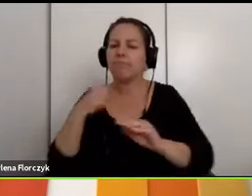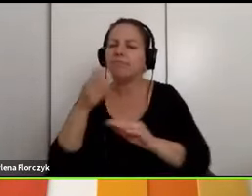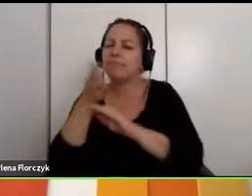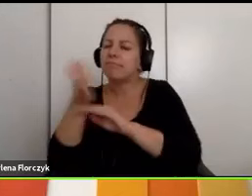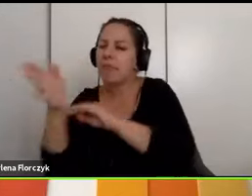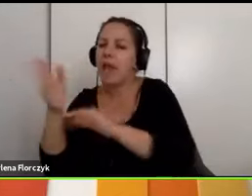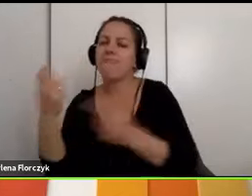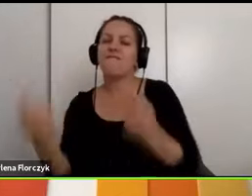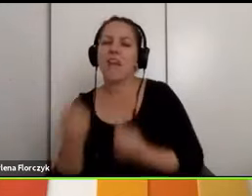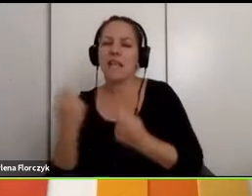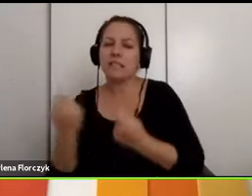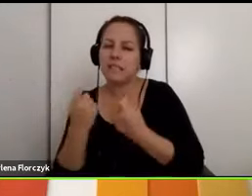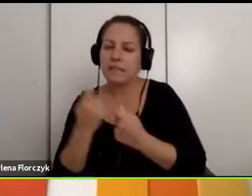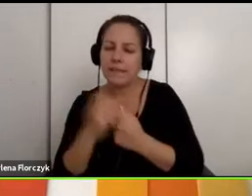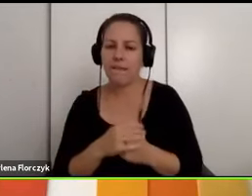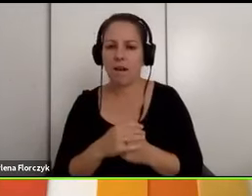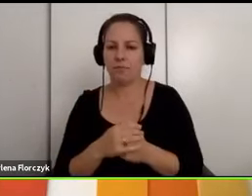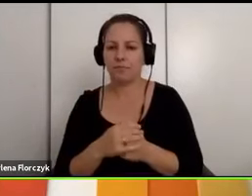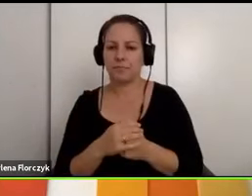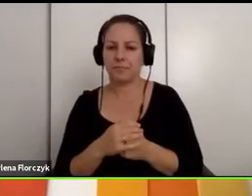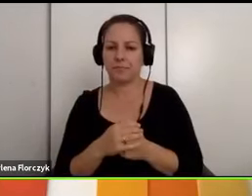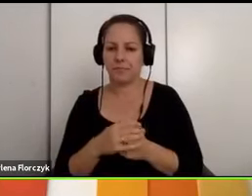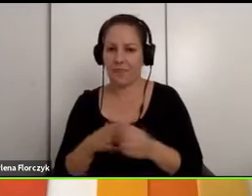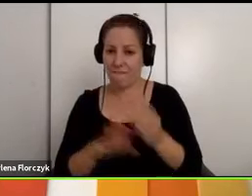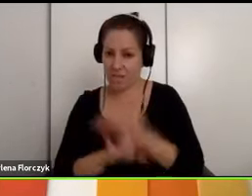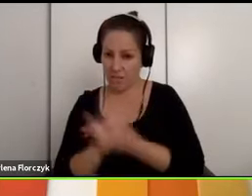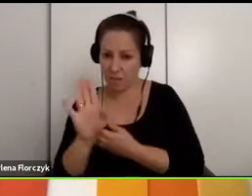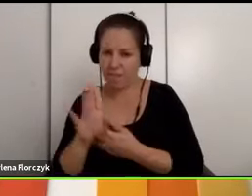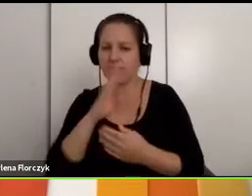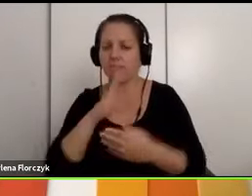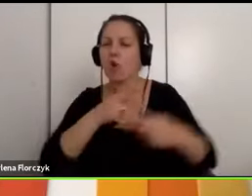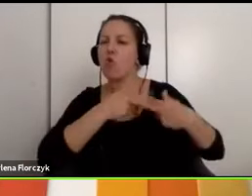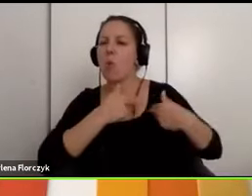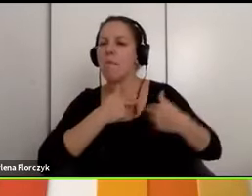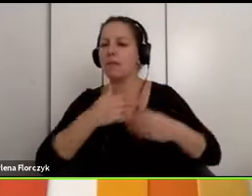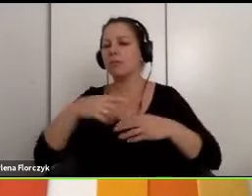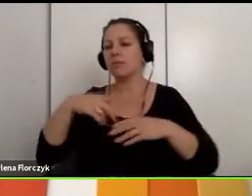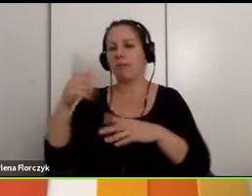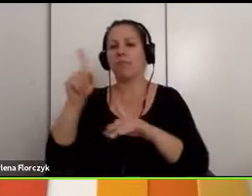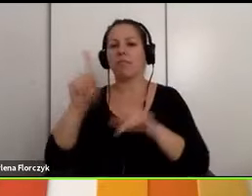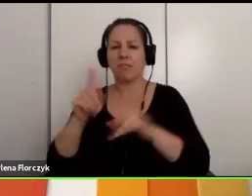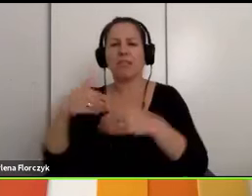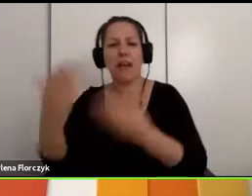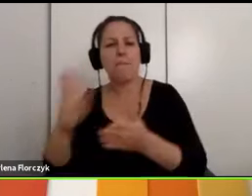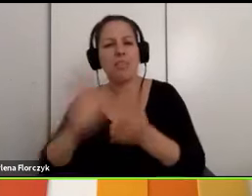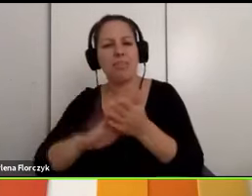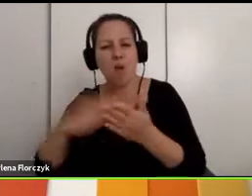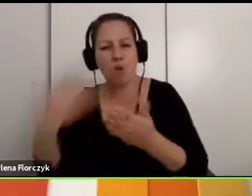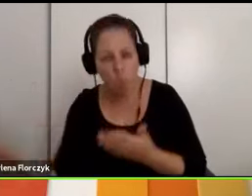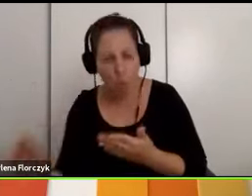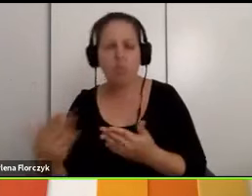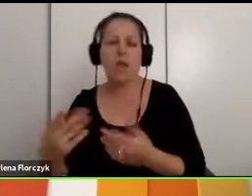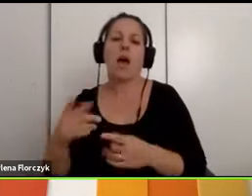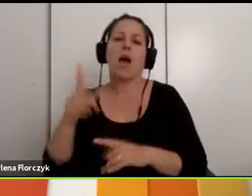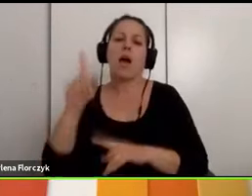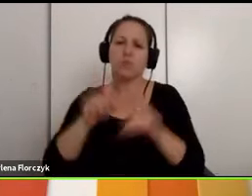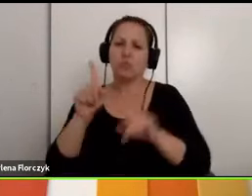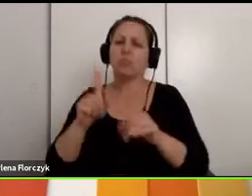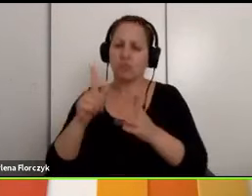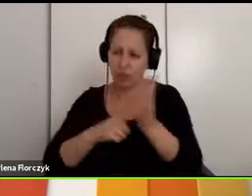festiwalach, i występujemy w roli jury, czasem dajemy nagrody, więc dużo oglądamy też